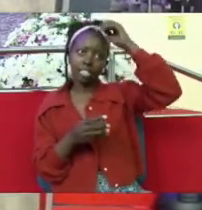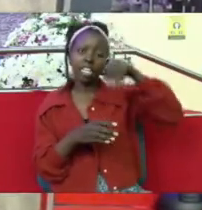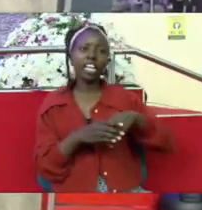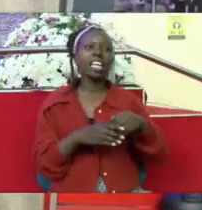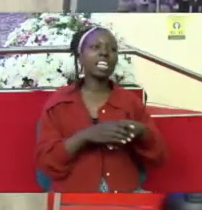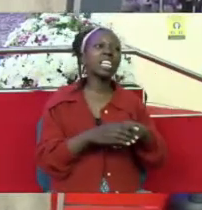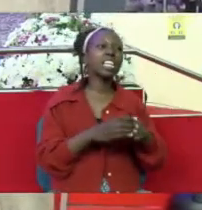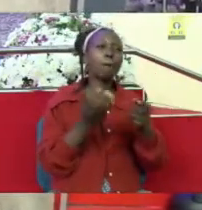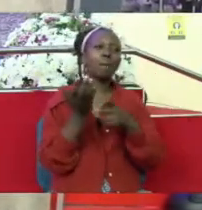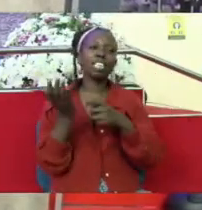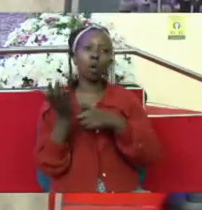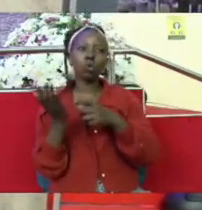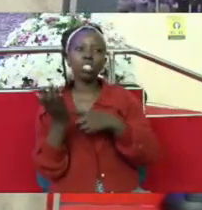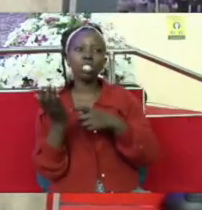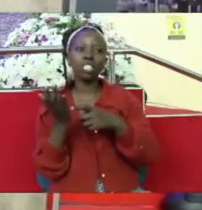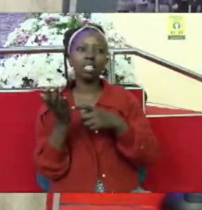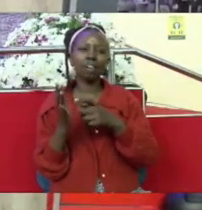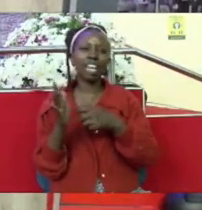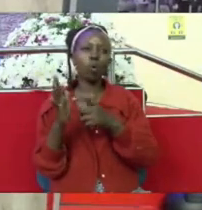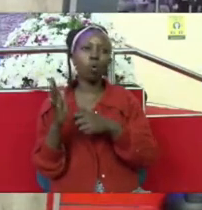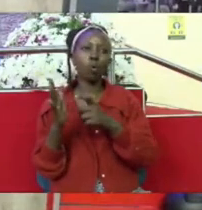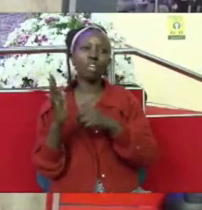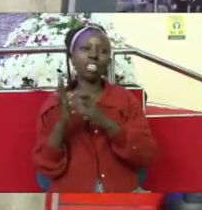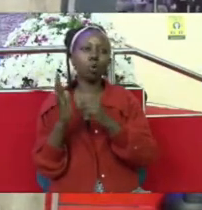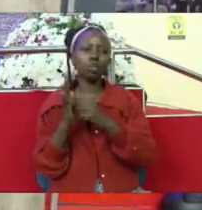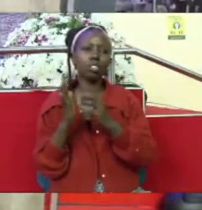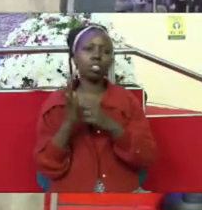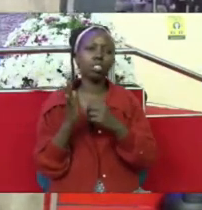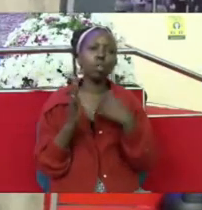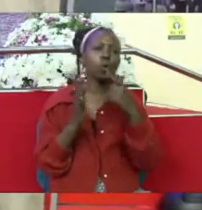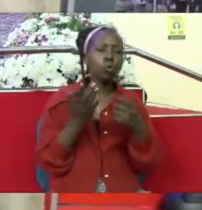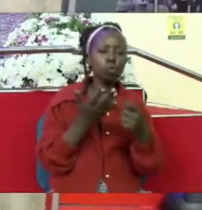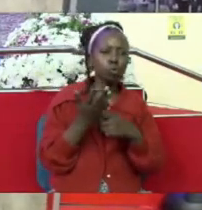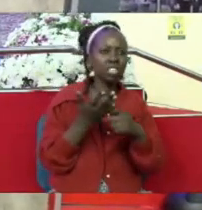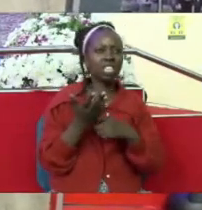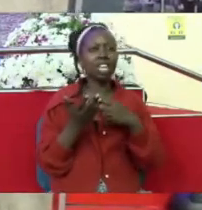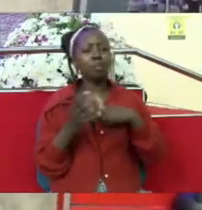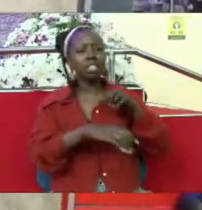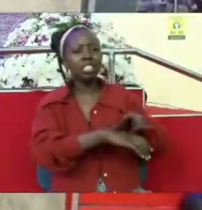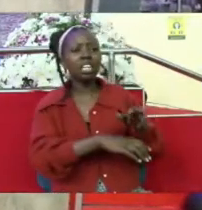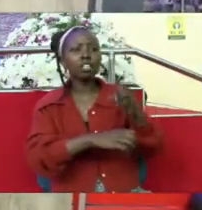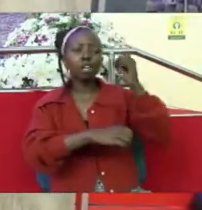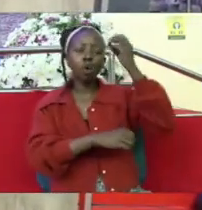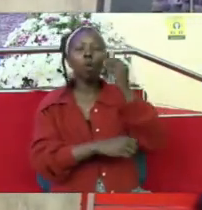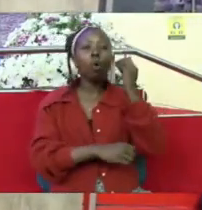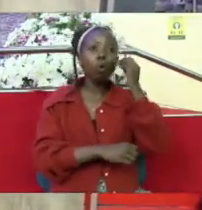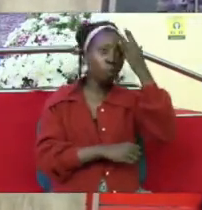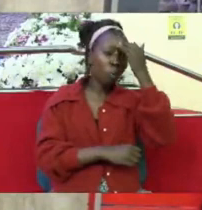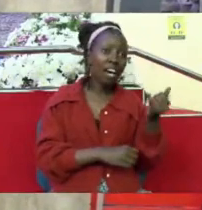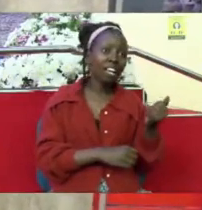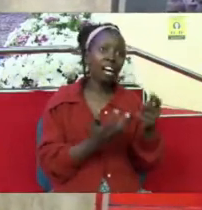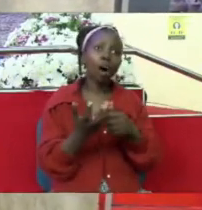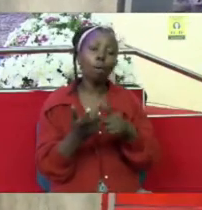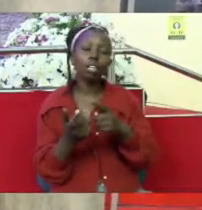ufundi. Wadada wana niko train mana train, wana train. Na nilikuwa nimefukuzwa kwa sababu ya shilingi 28. I was chased away because of